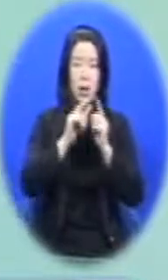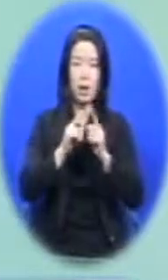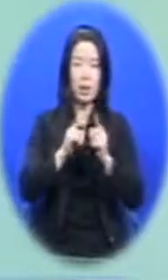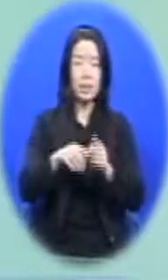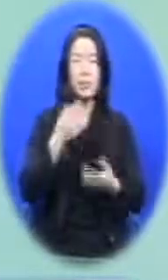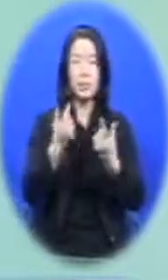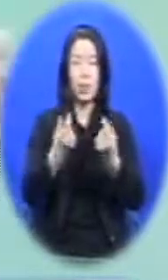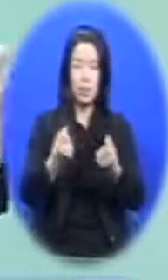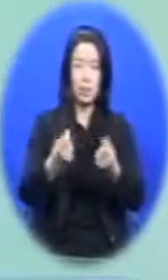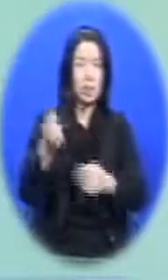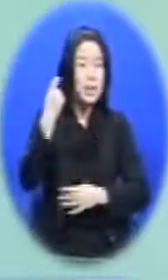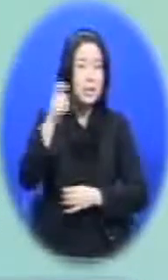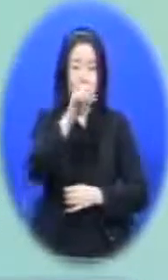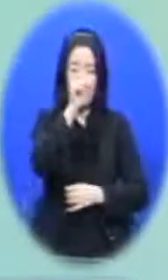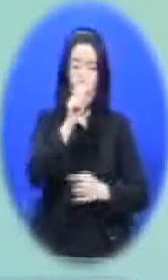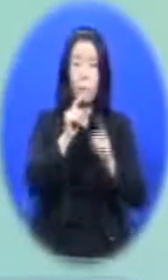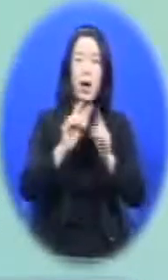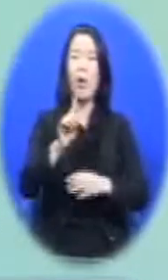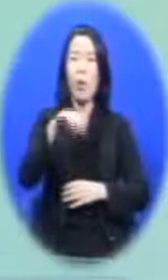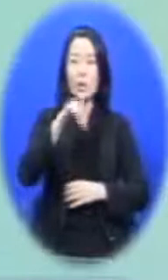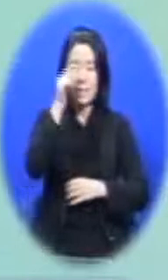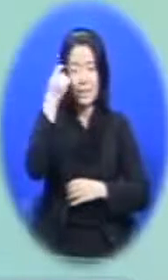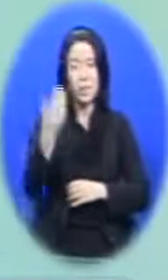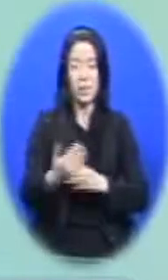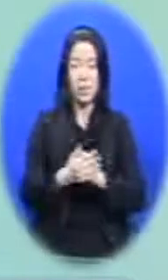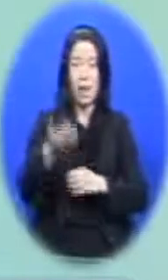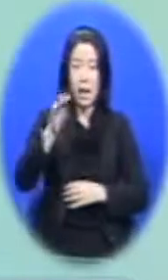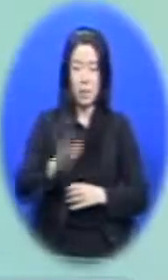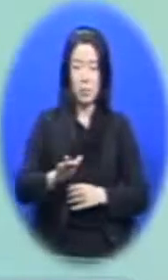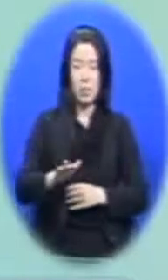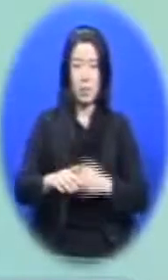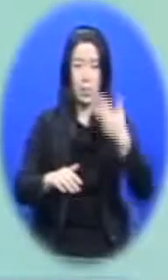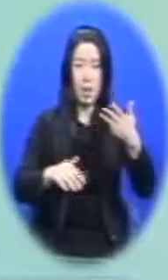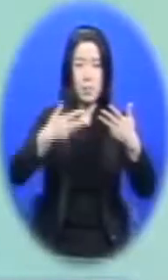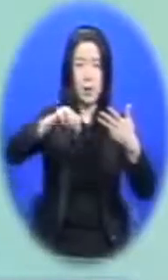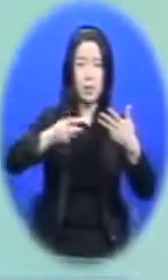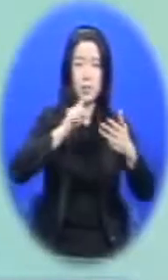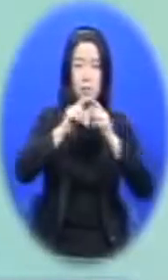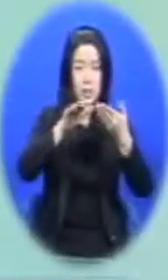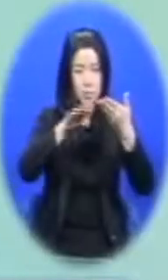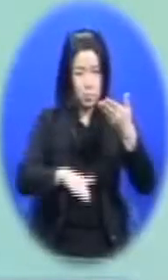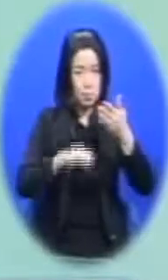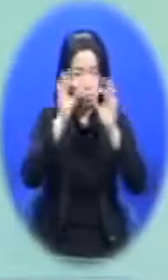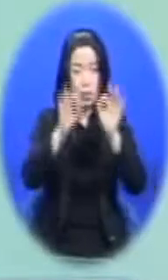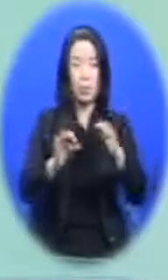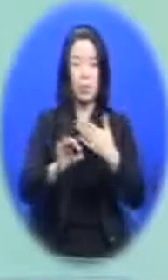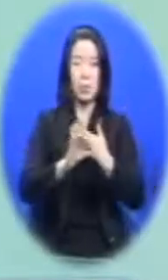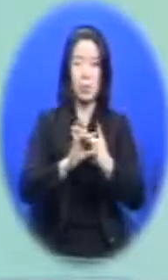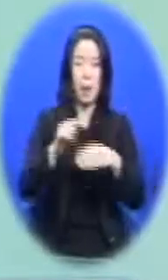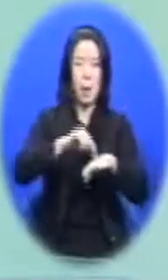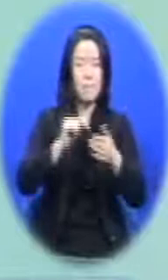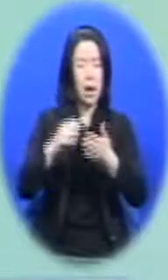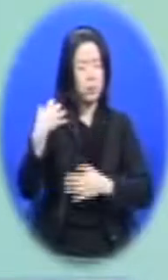사랑하자는 말씀처럼 듣기 좋은 말씀이 어딨어요. 그러나 8절 말씀에 내려가면 마음이